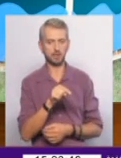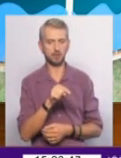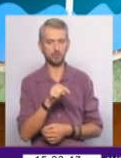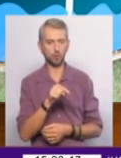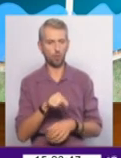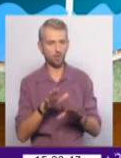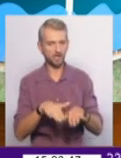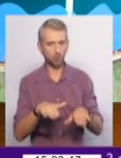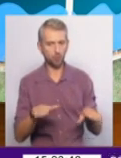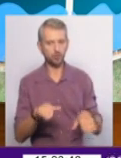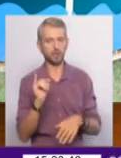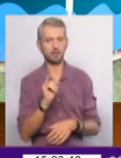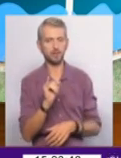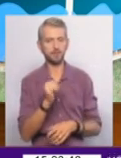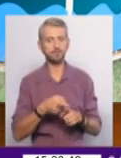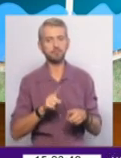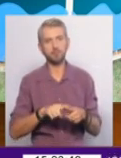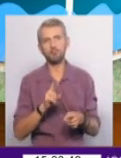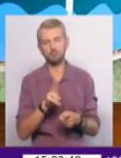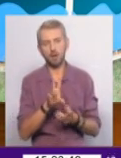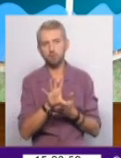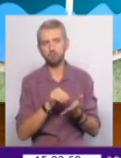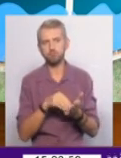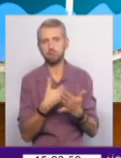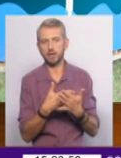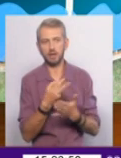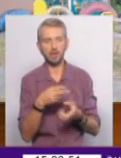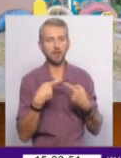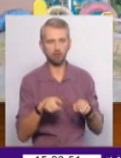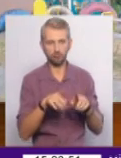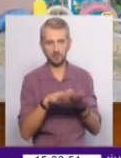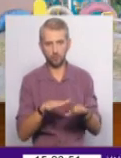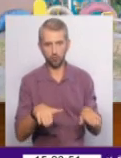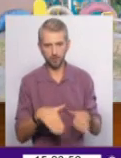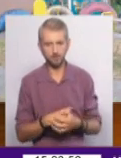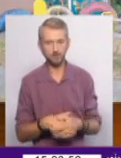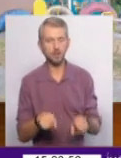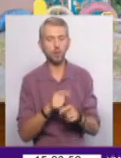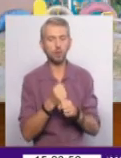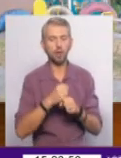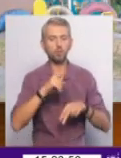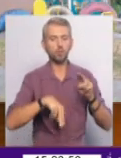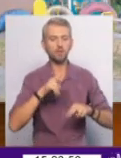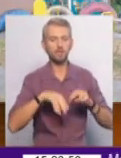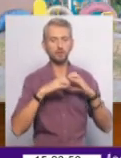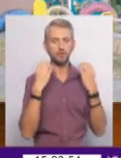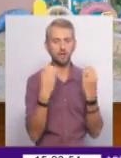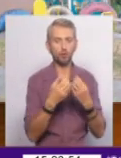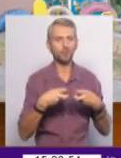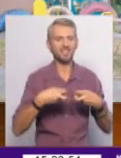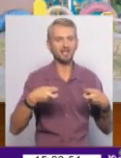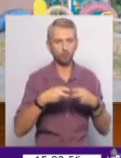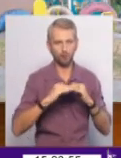цього садочку. І це як приклад для інших садочків. Угу. Такі роботи. Будівництво стадіону з резинового